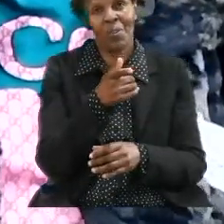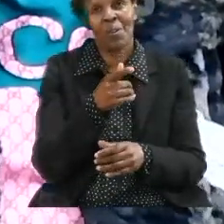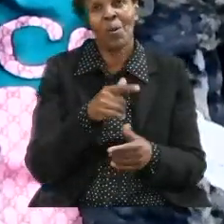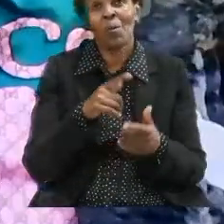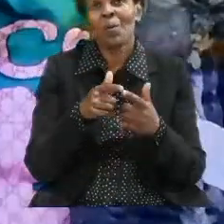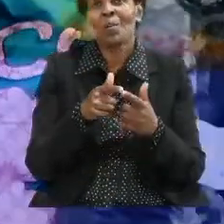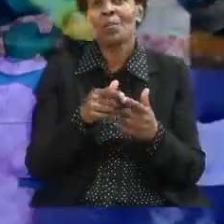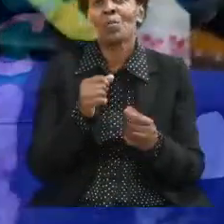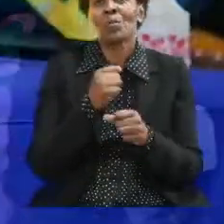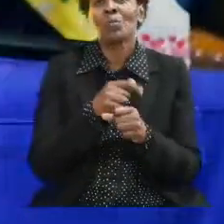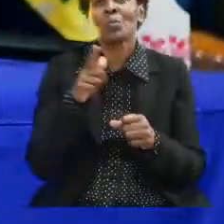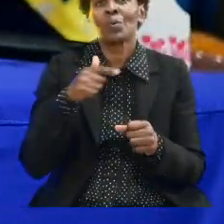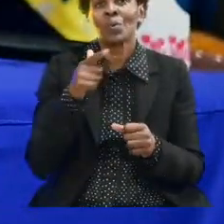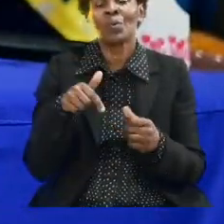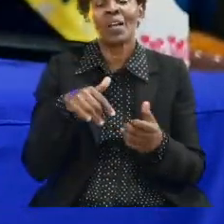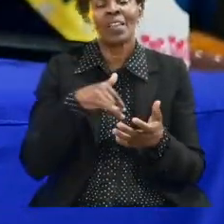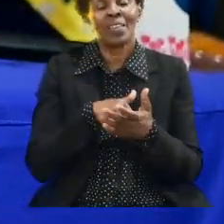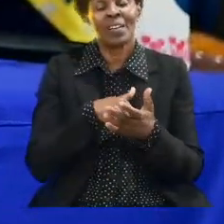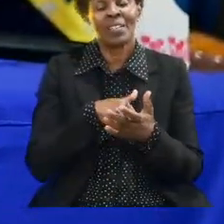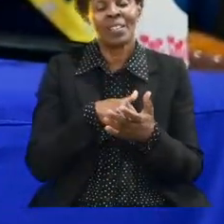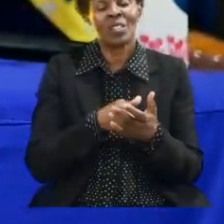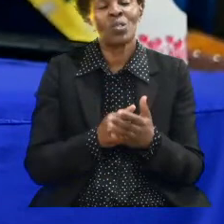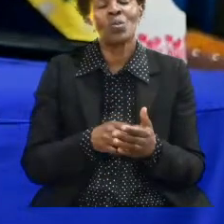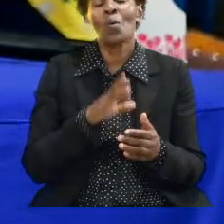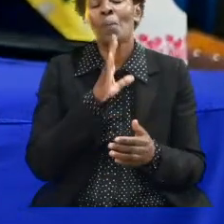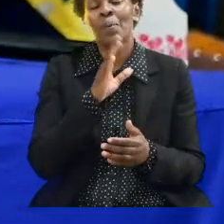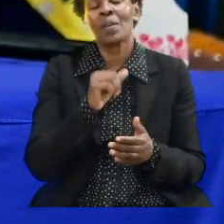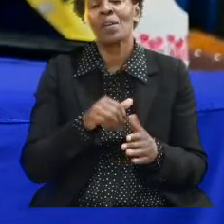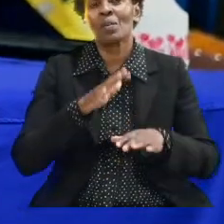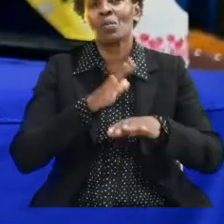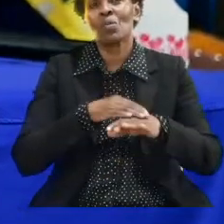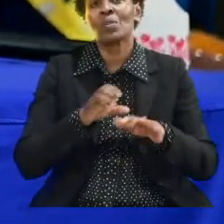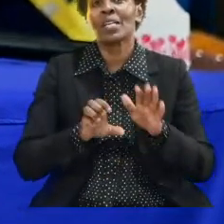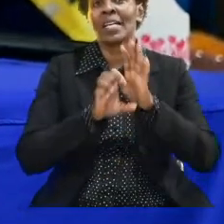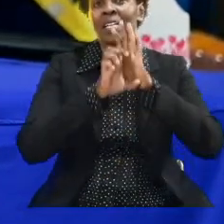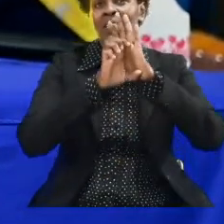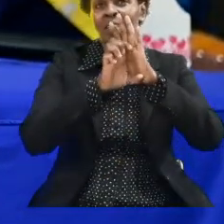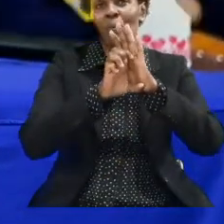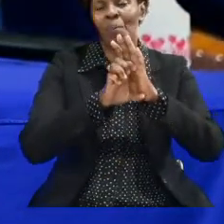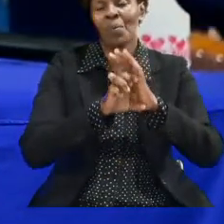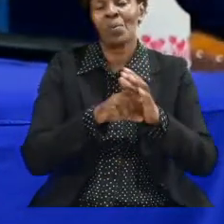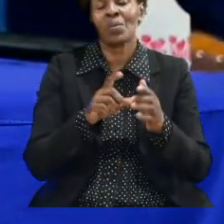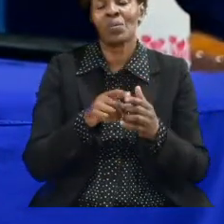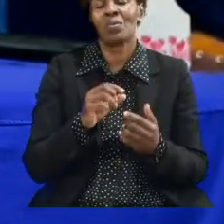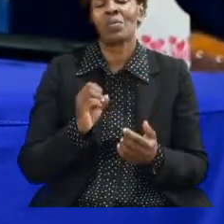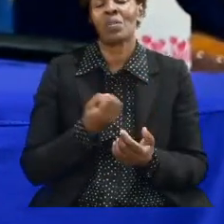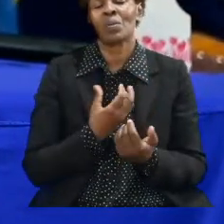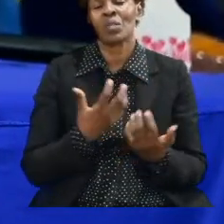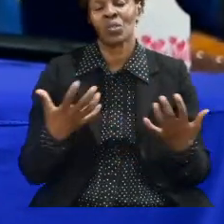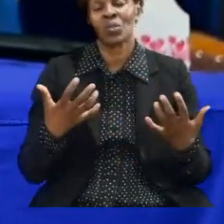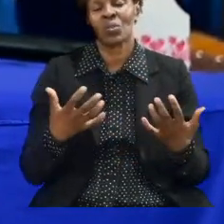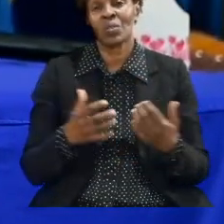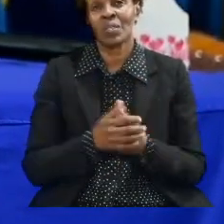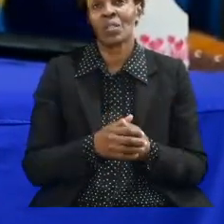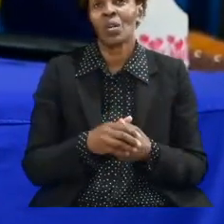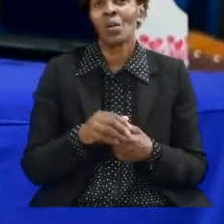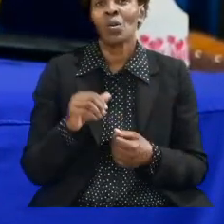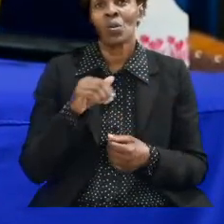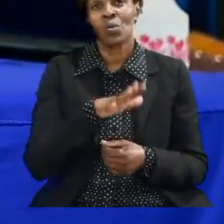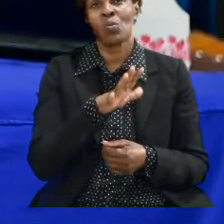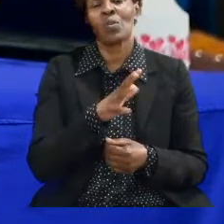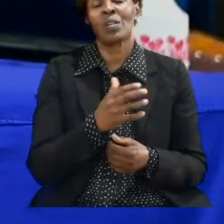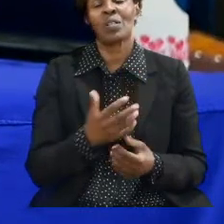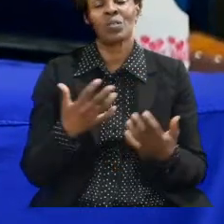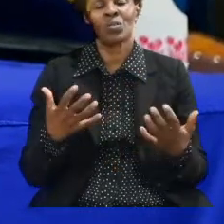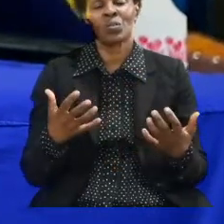wega. Nige da shia naishi. Iria shie shia kwa nie mwene. No na iria shie gatagate